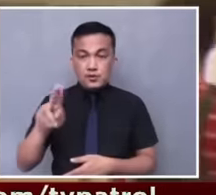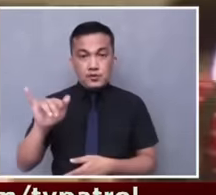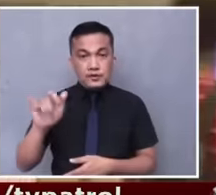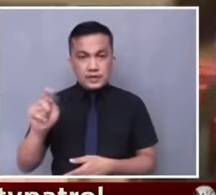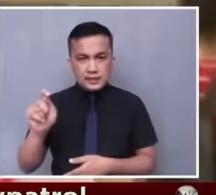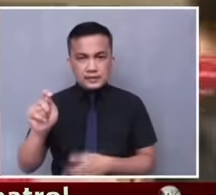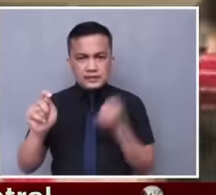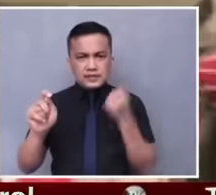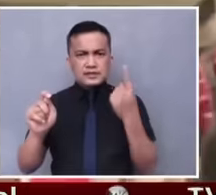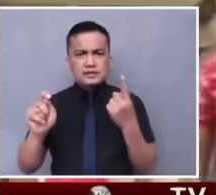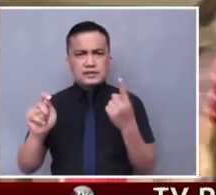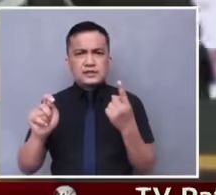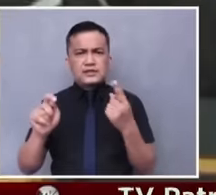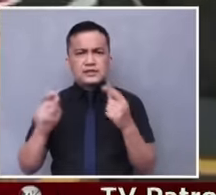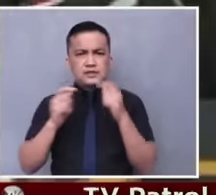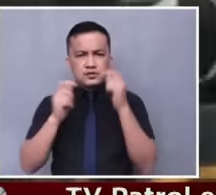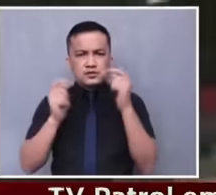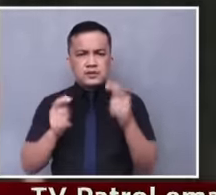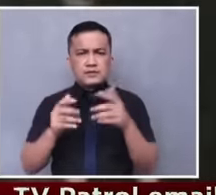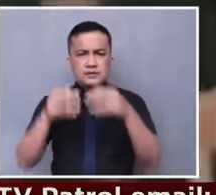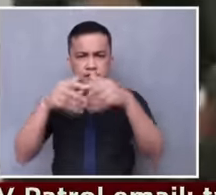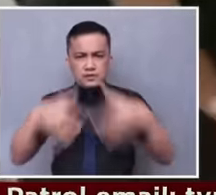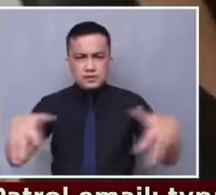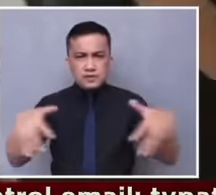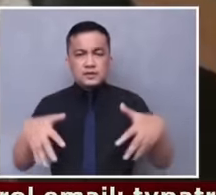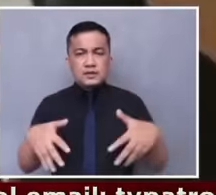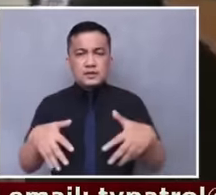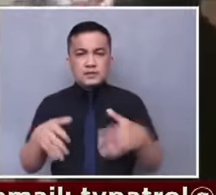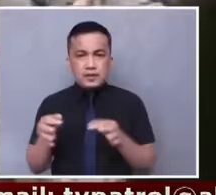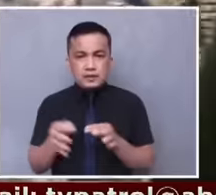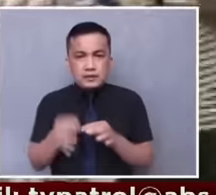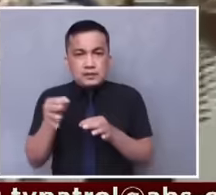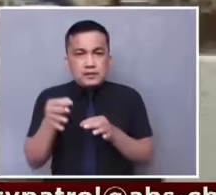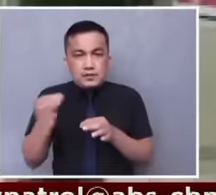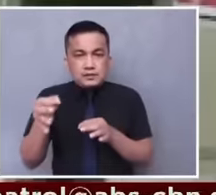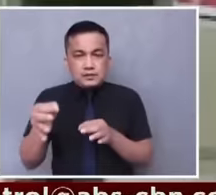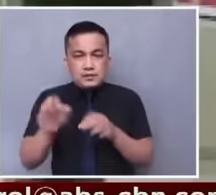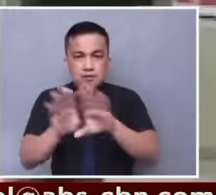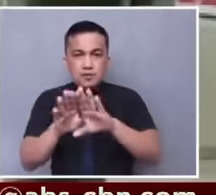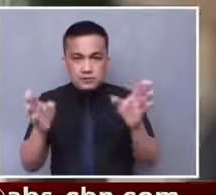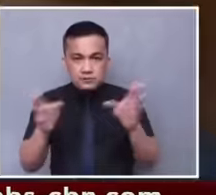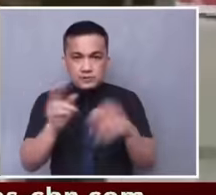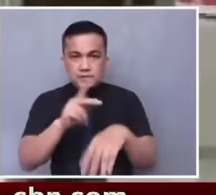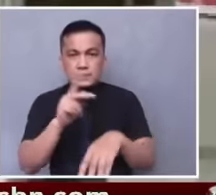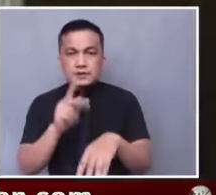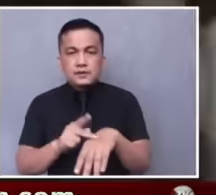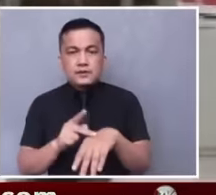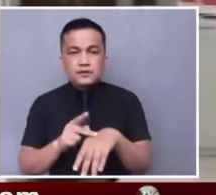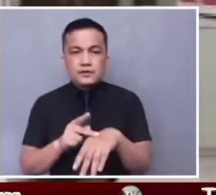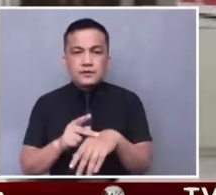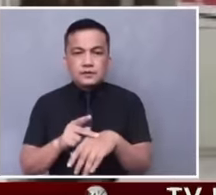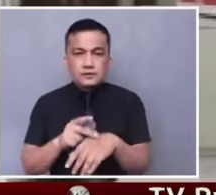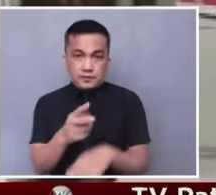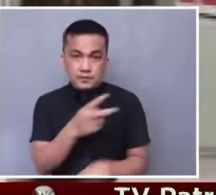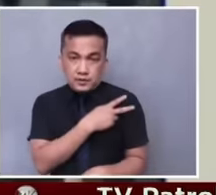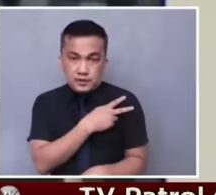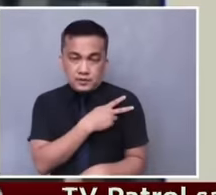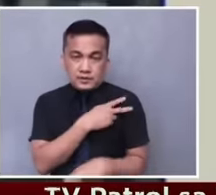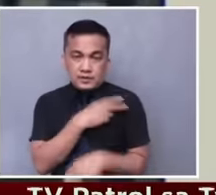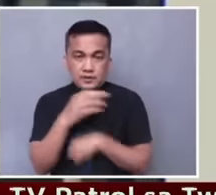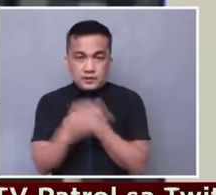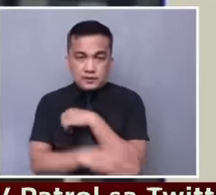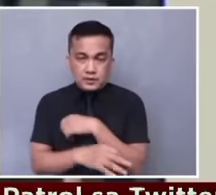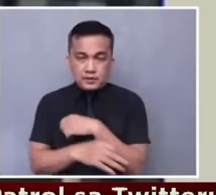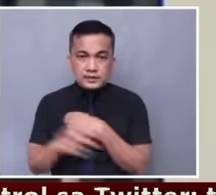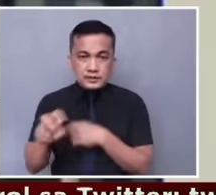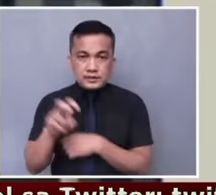naiintindihan ng mga tourism stakeholder ang pagpapaliban sa pagbukas ng Pilipinas sa mga fully vaccinated foreign travelers